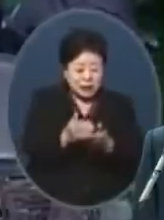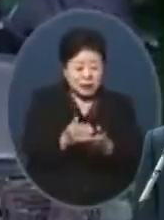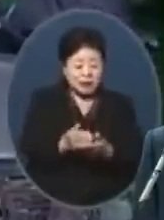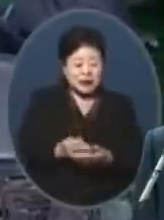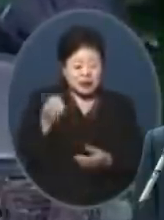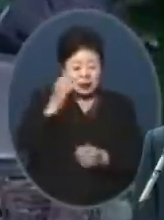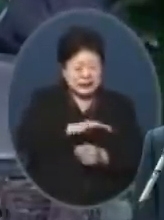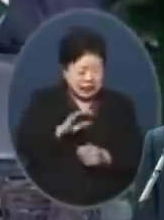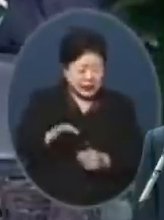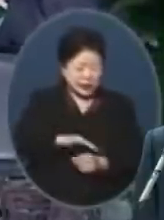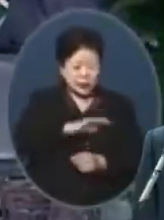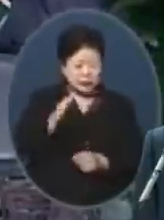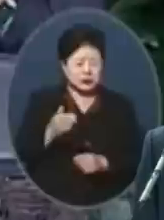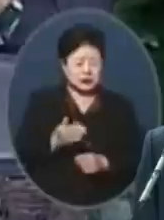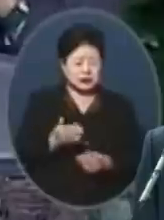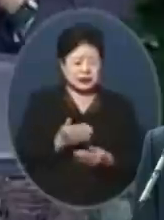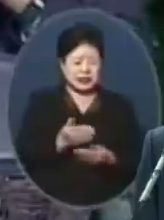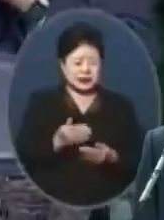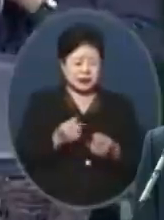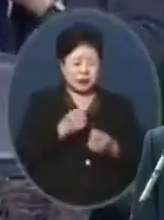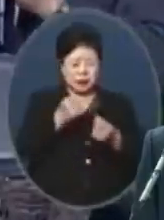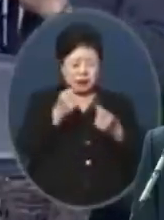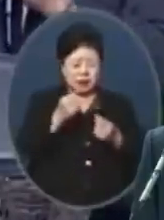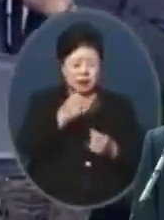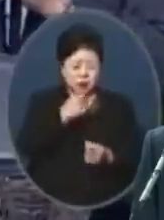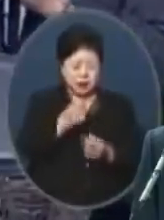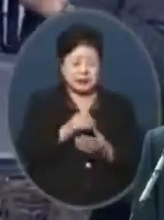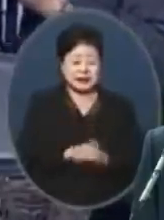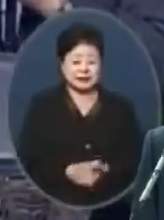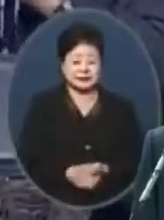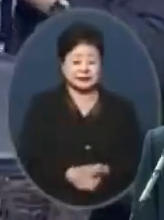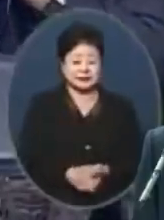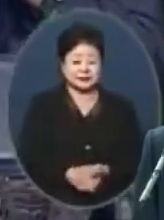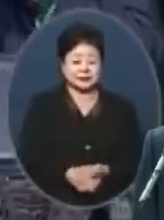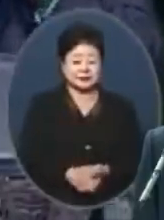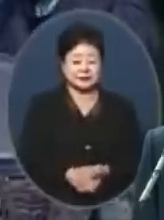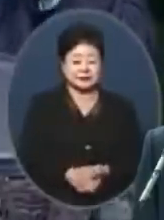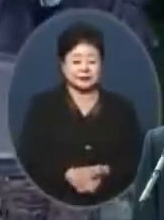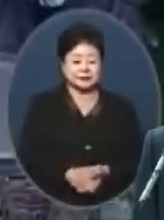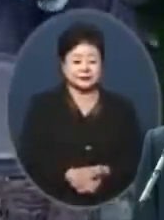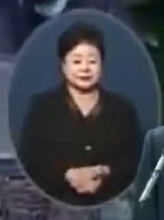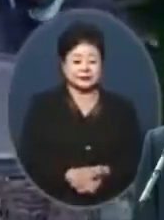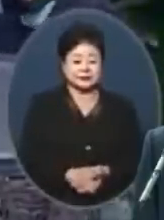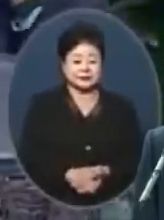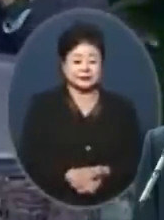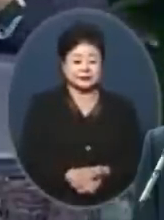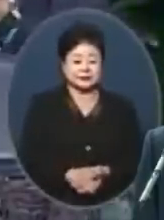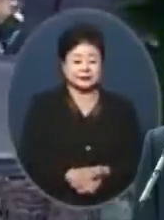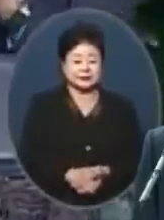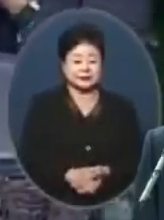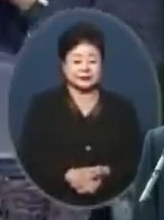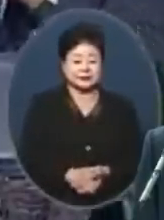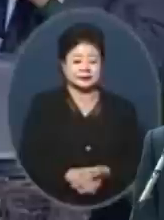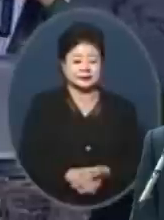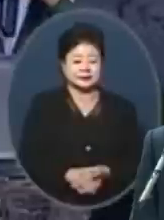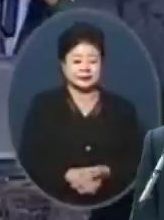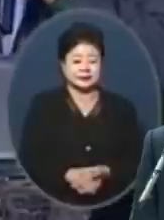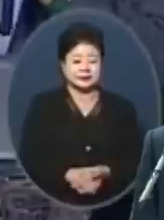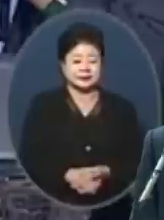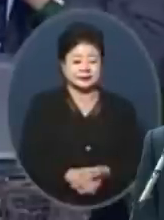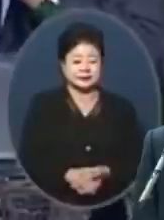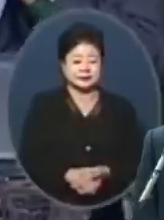영혼이 잘되고 범사가 잘되고 건강하게 응원하시는 것입니다. The Jesus who hung on the cross and shed his blood for